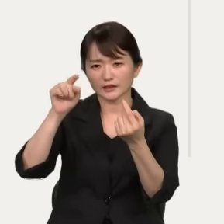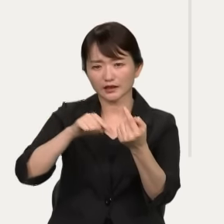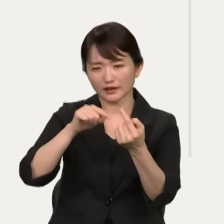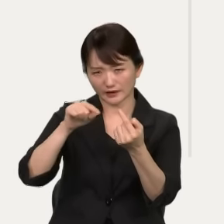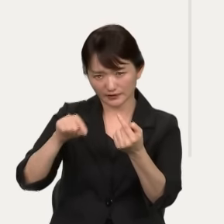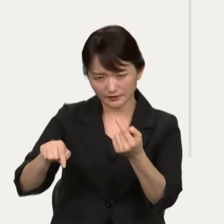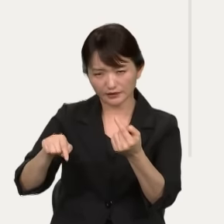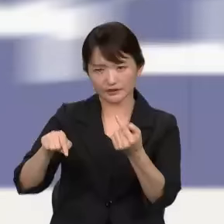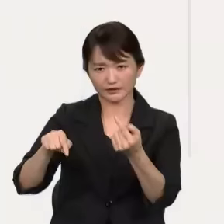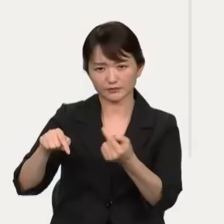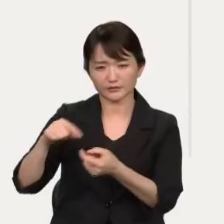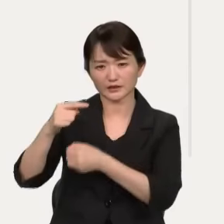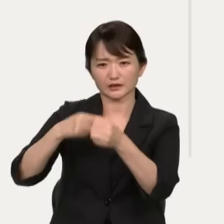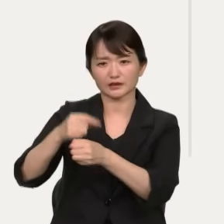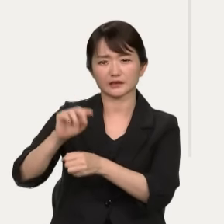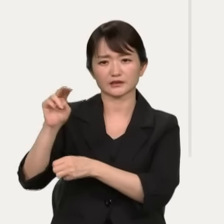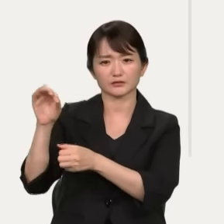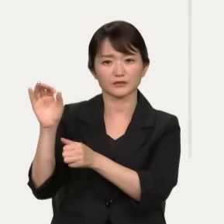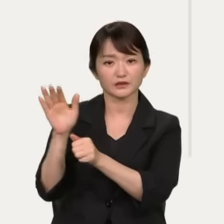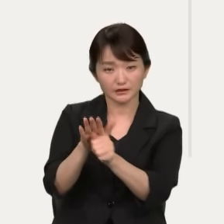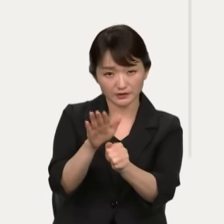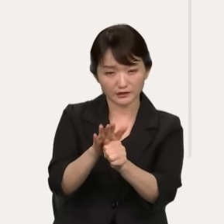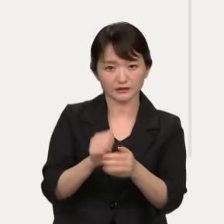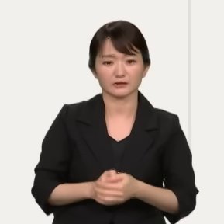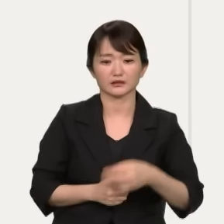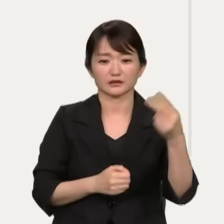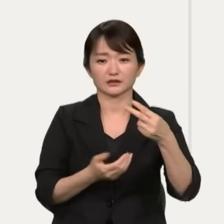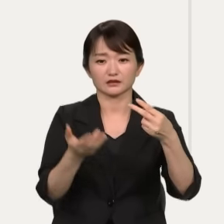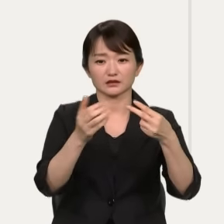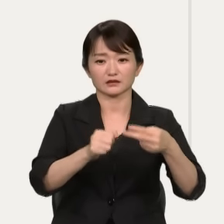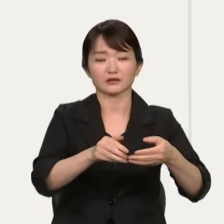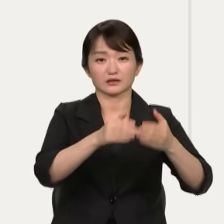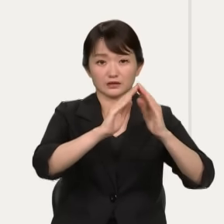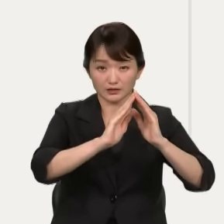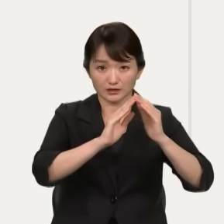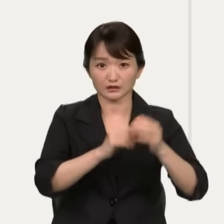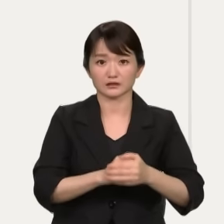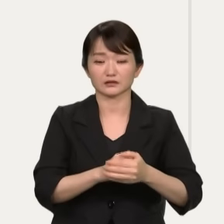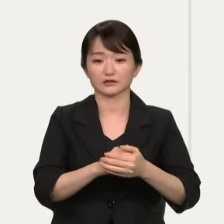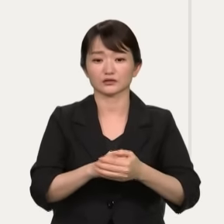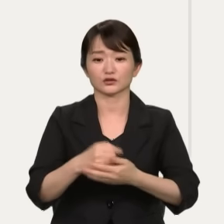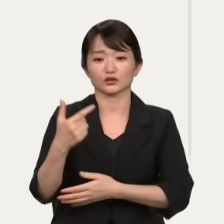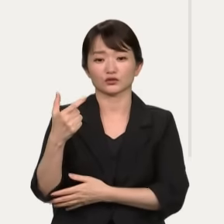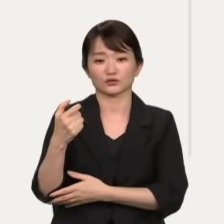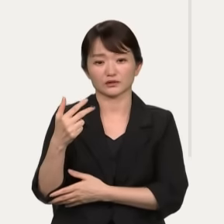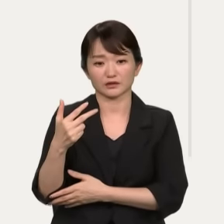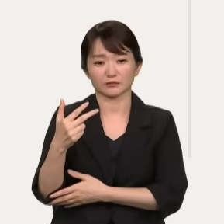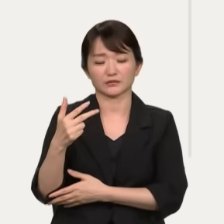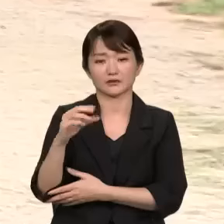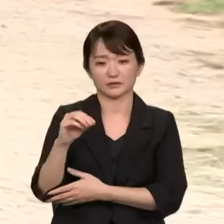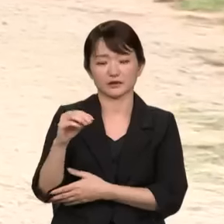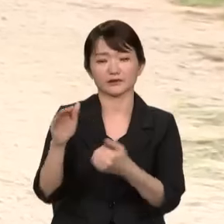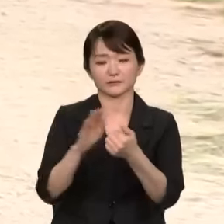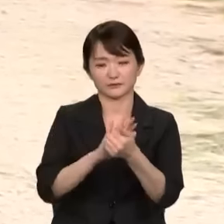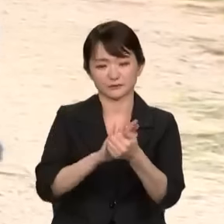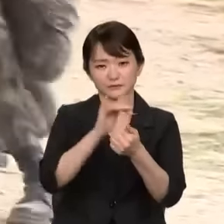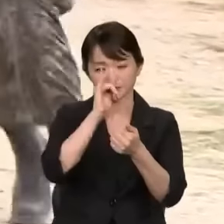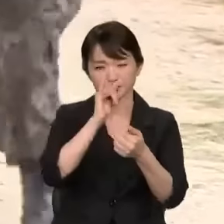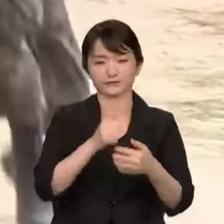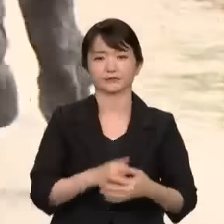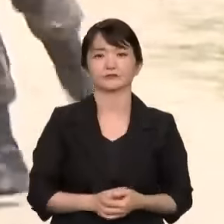지원합니다 2천억 원의 예산이 배정됐는데 68만 명 정도가 혜택을 받을 걸로 보입니다 또 8천억 원을